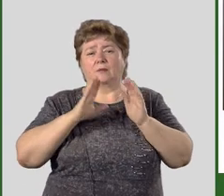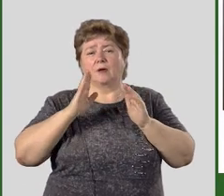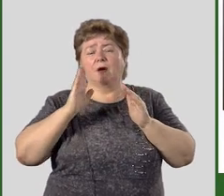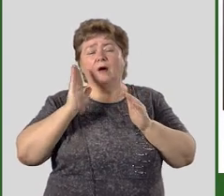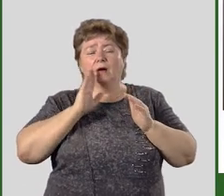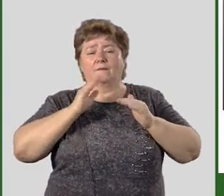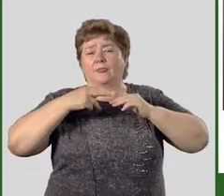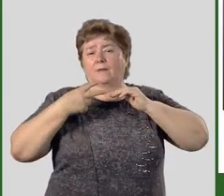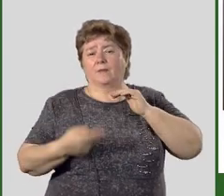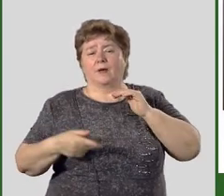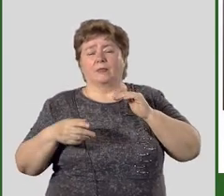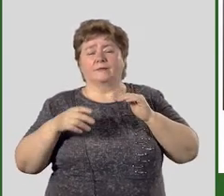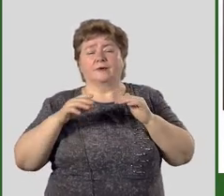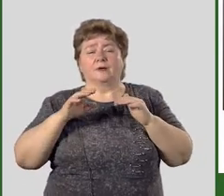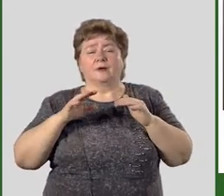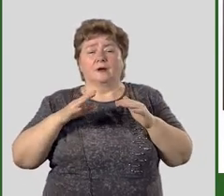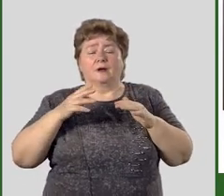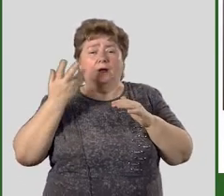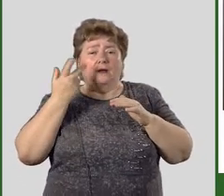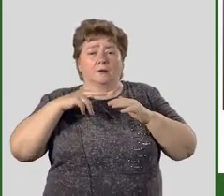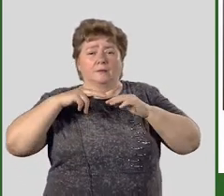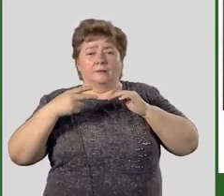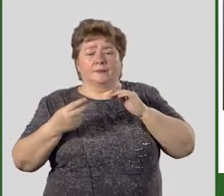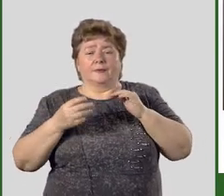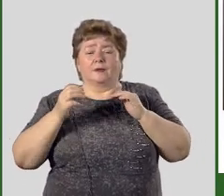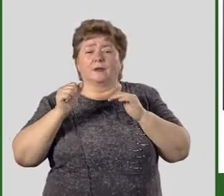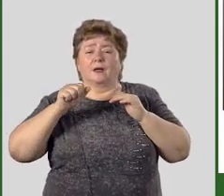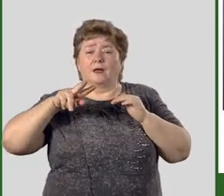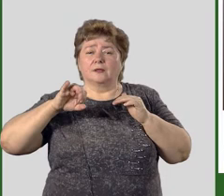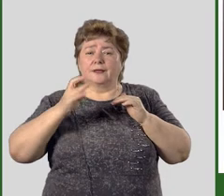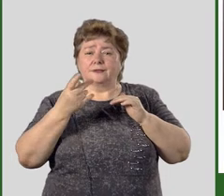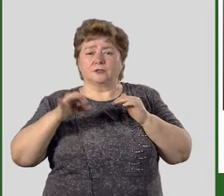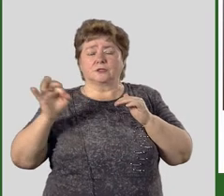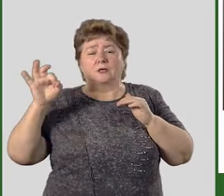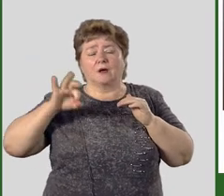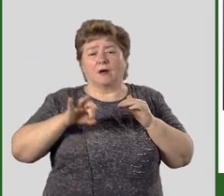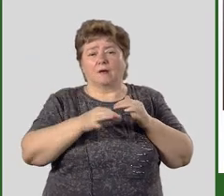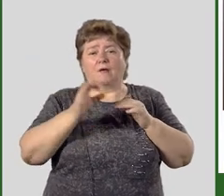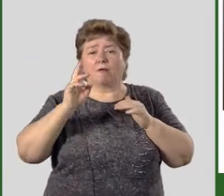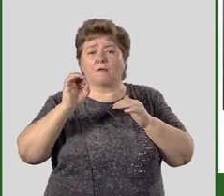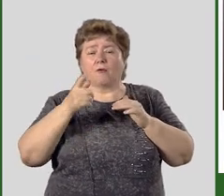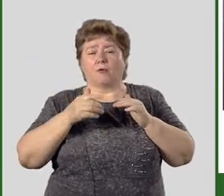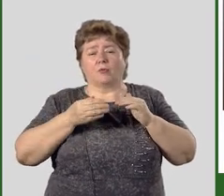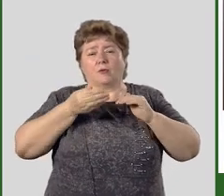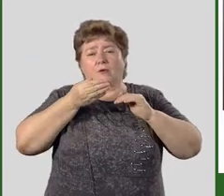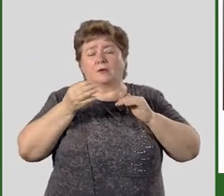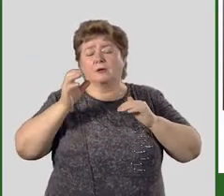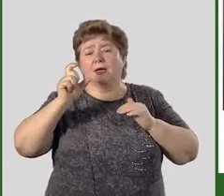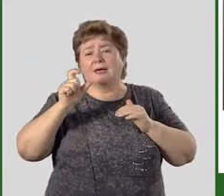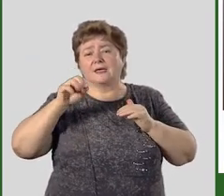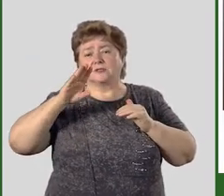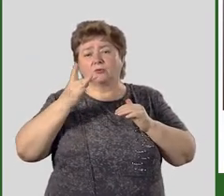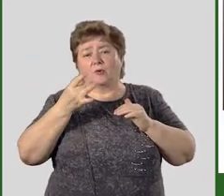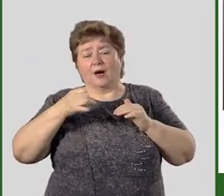водопадов. Перед впадением в Атлантический океан Конго образует глубокий эстуарий.